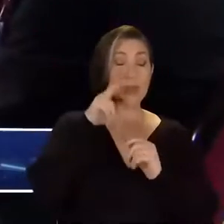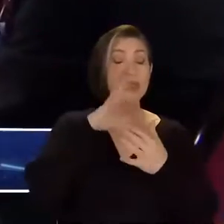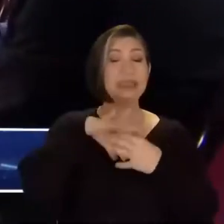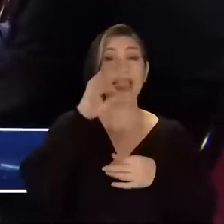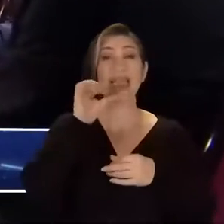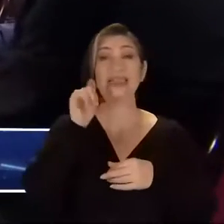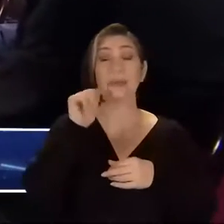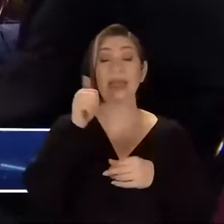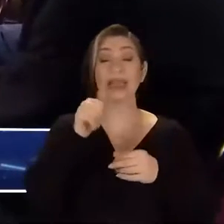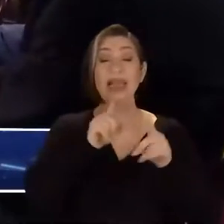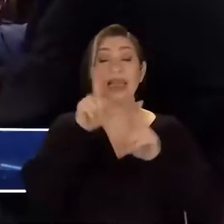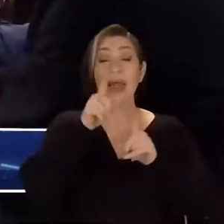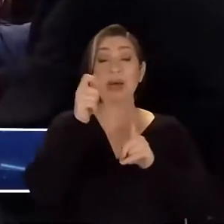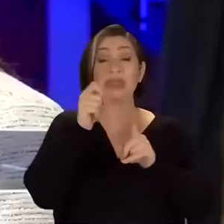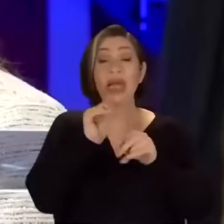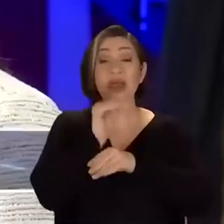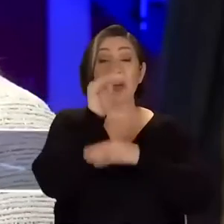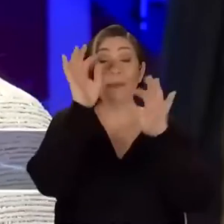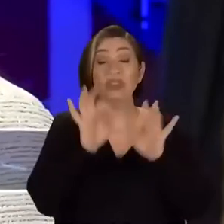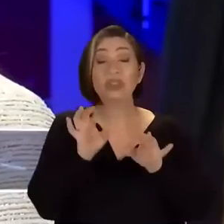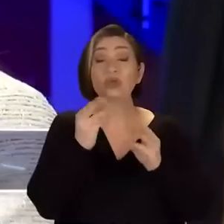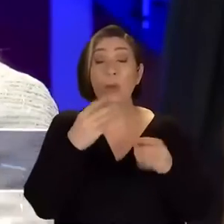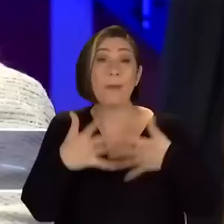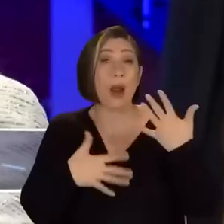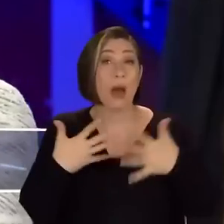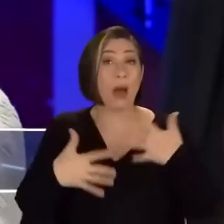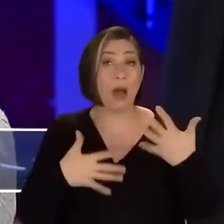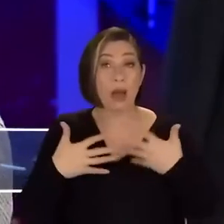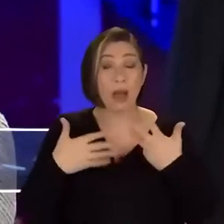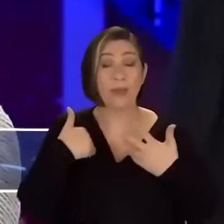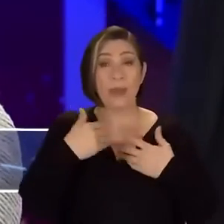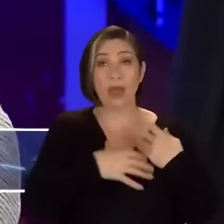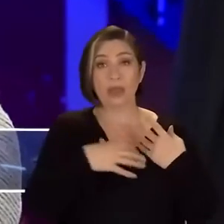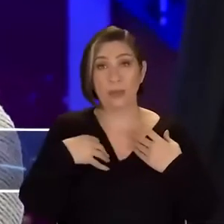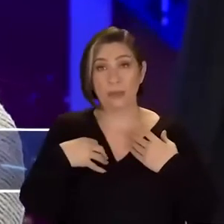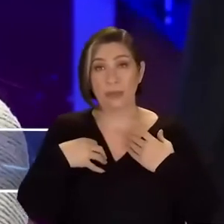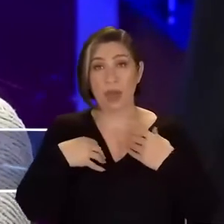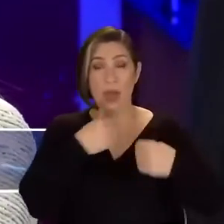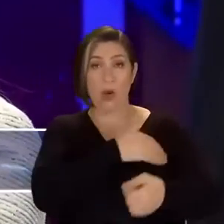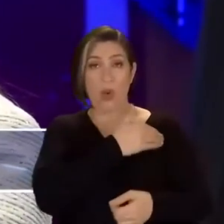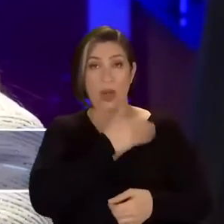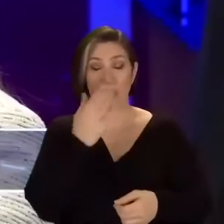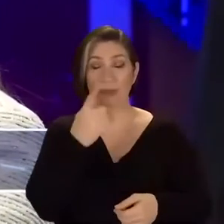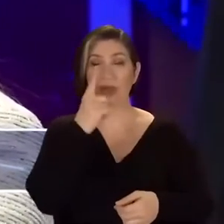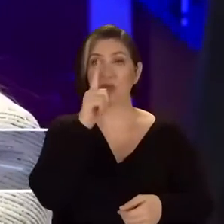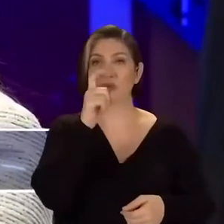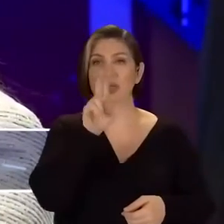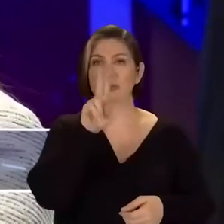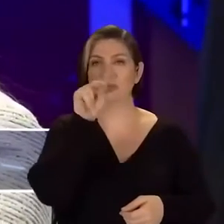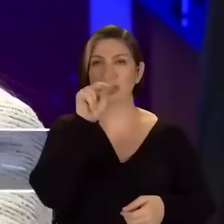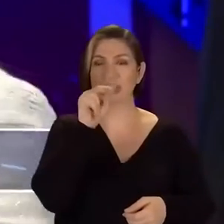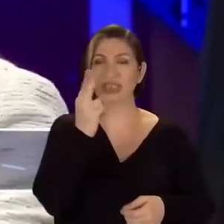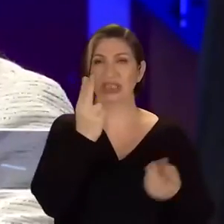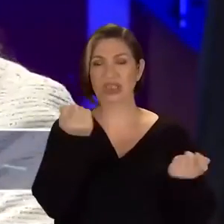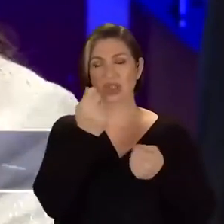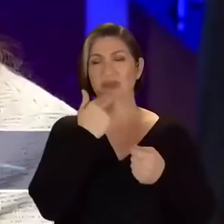ne zaman kripto parayla yaşamaya başlayacaklar alışverişlerine diye bir merak uyandı. Ve benim annem avukat ve işte 1970'lerde çalışan bir